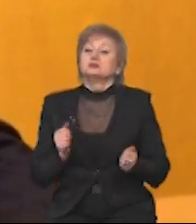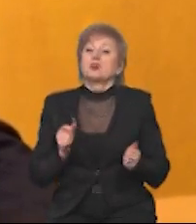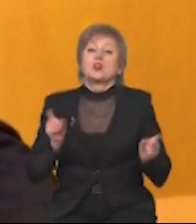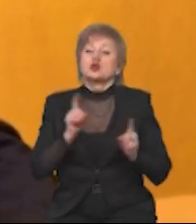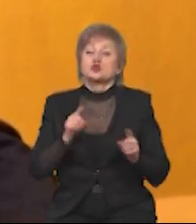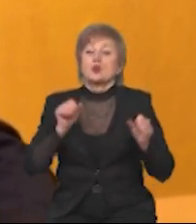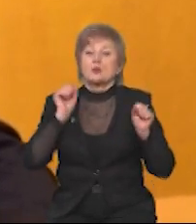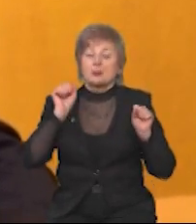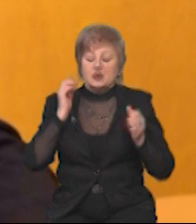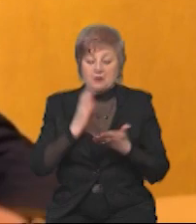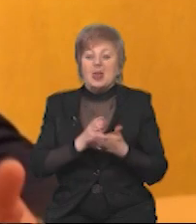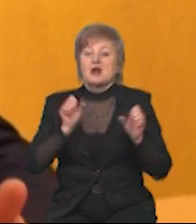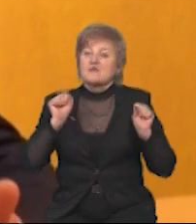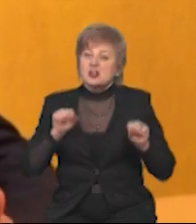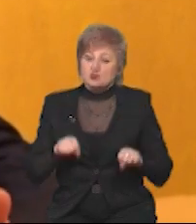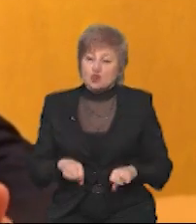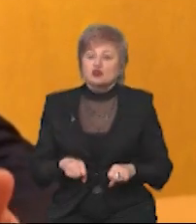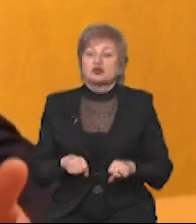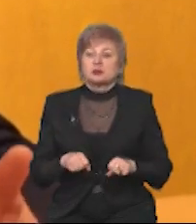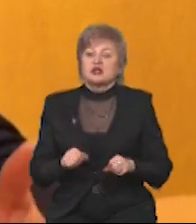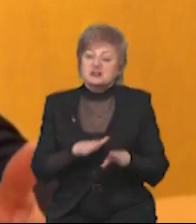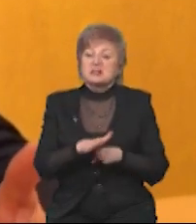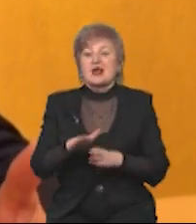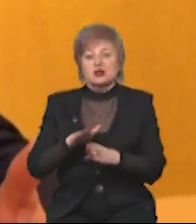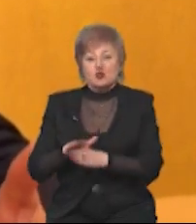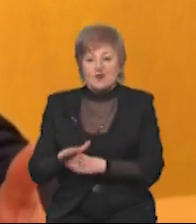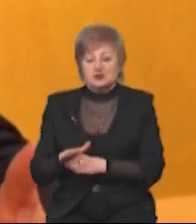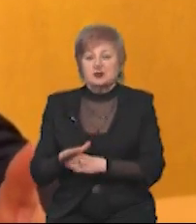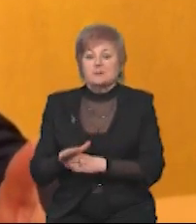щоб вони мали можливість здійснювати